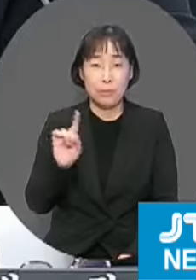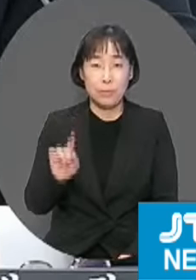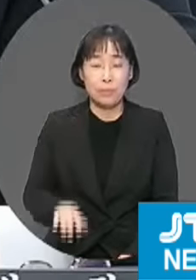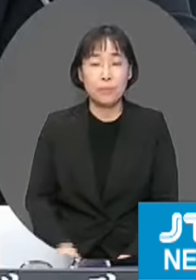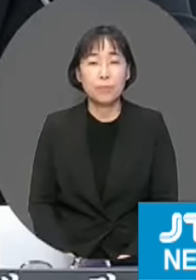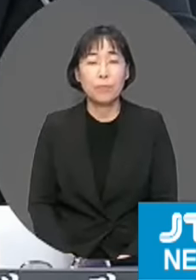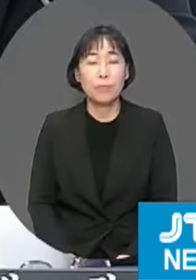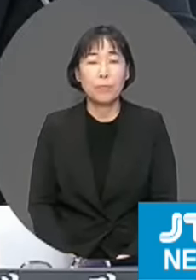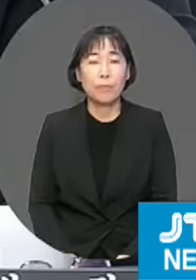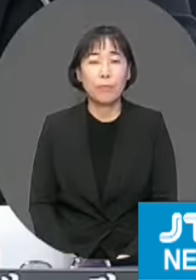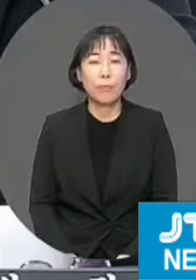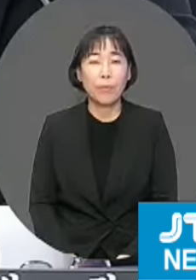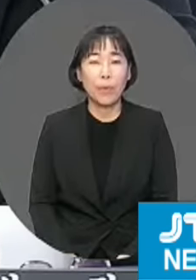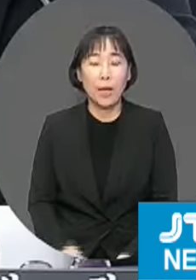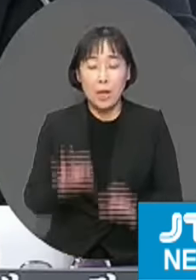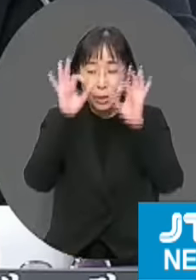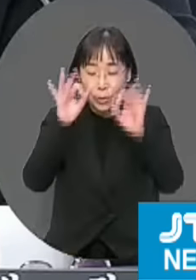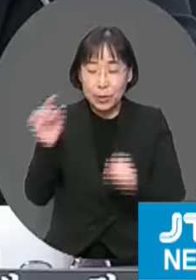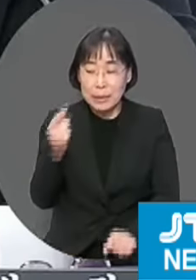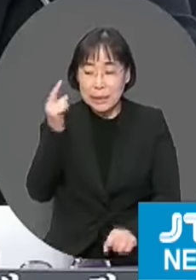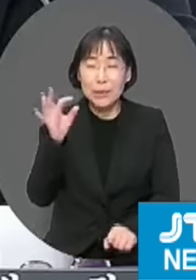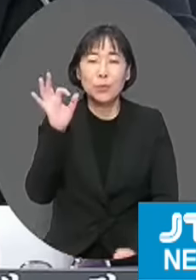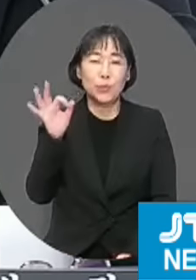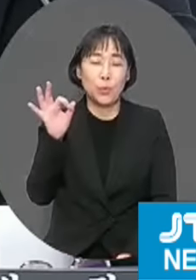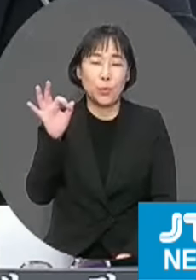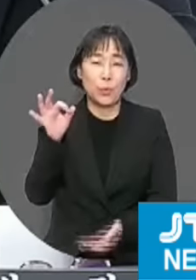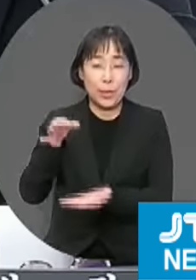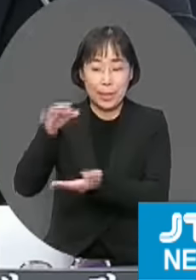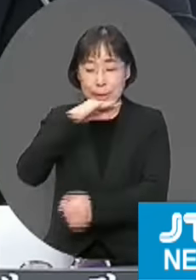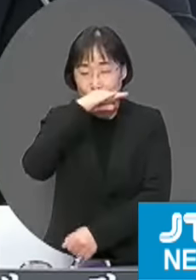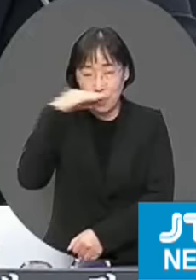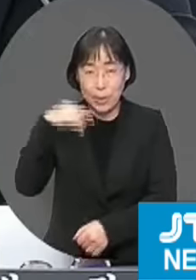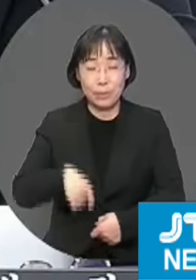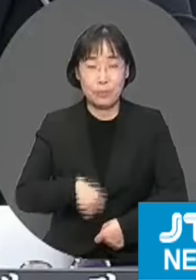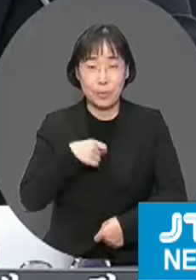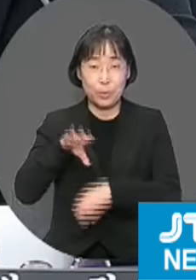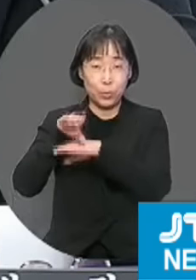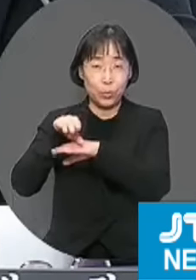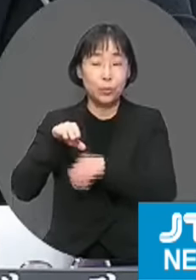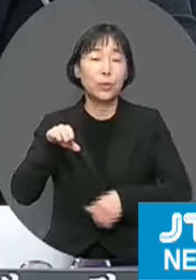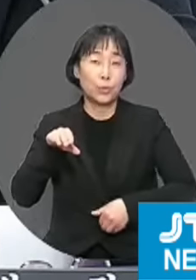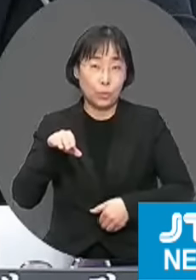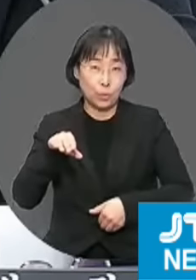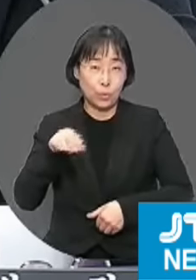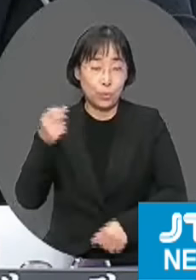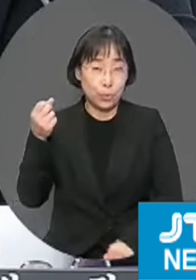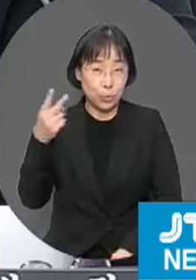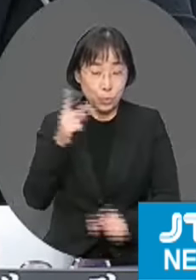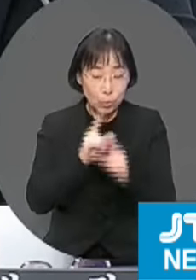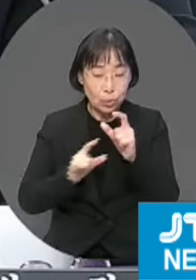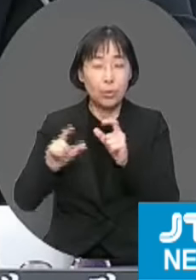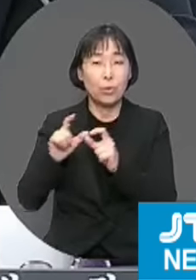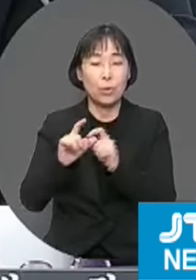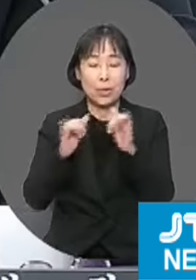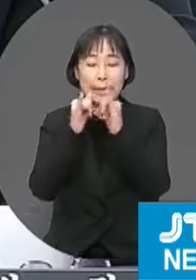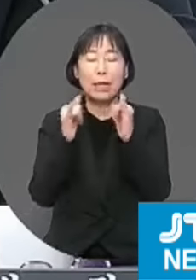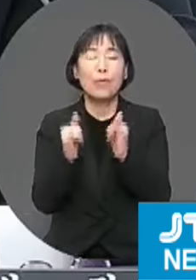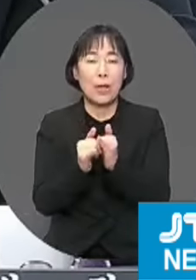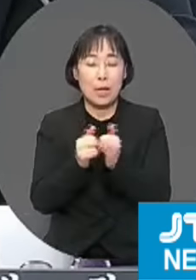것처럼 수신료의 가치 라고 하는 거는 보도 공정성이나 아니면 여러 가지도 있겠지만은 이런 사회